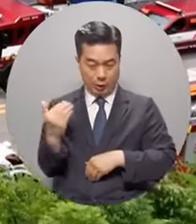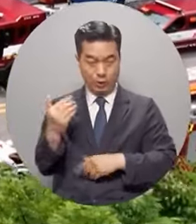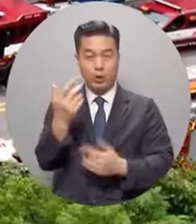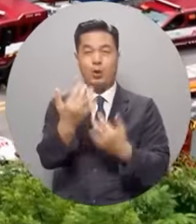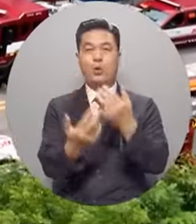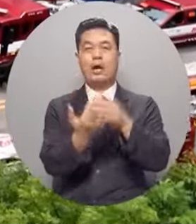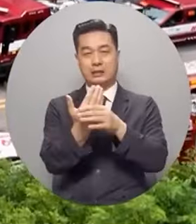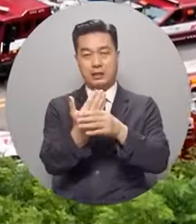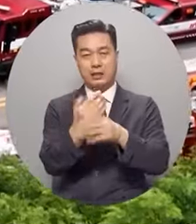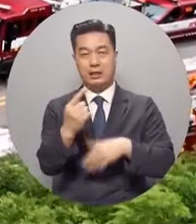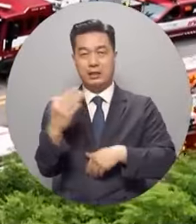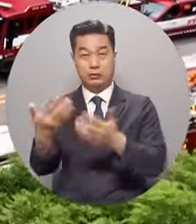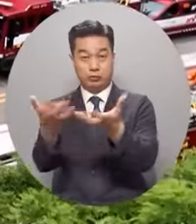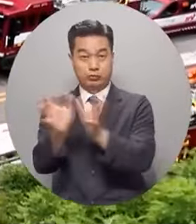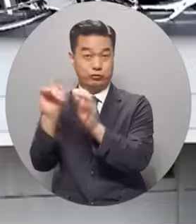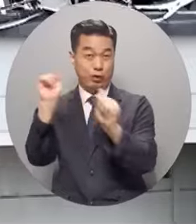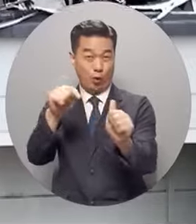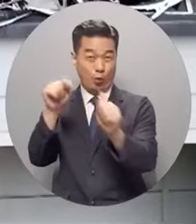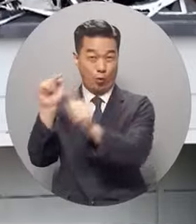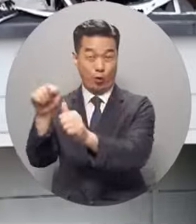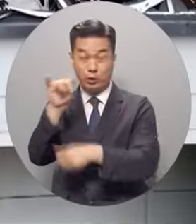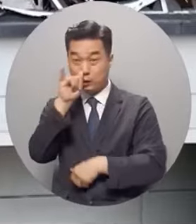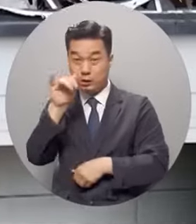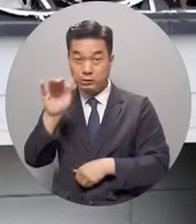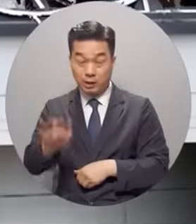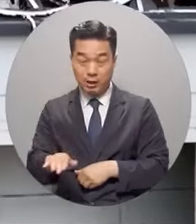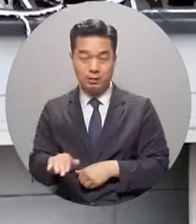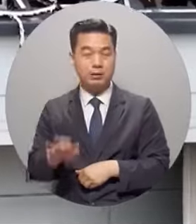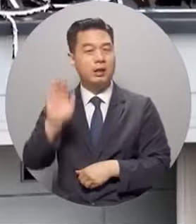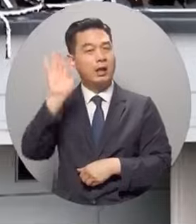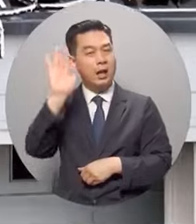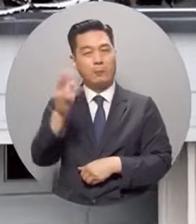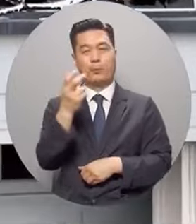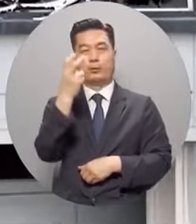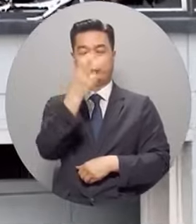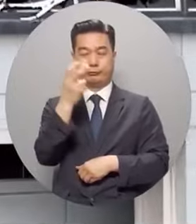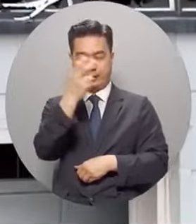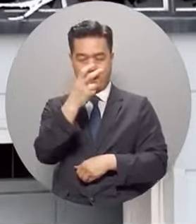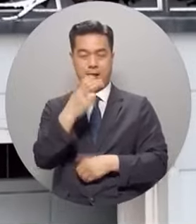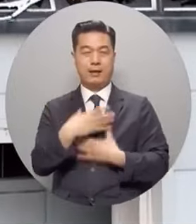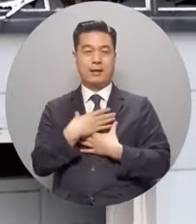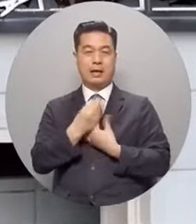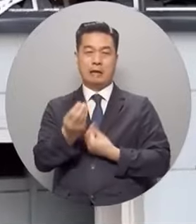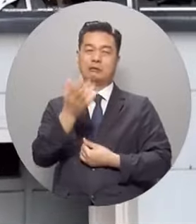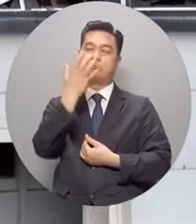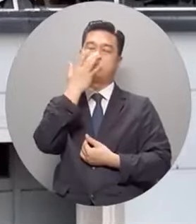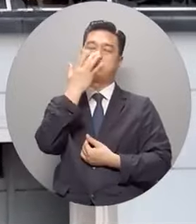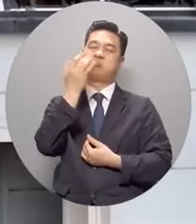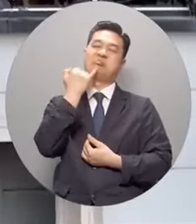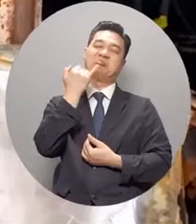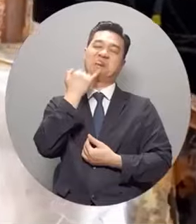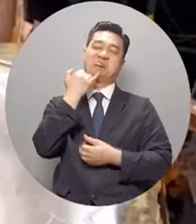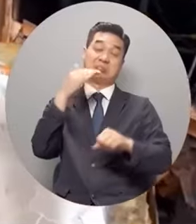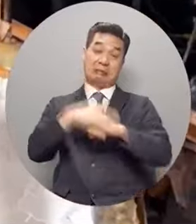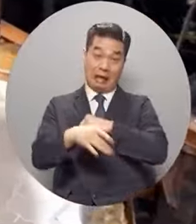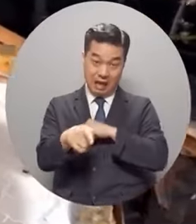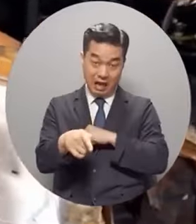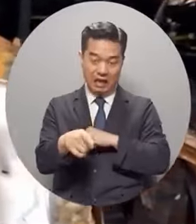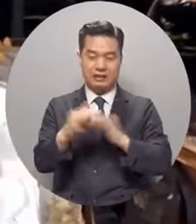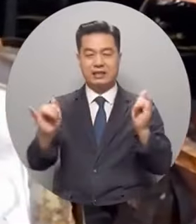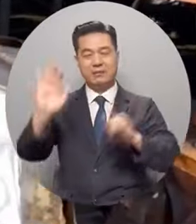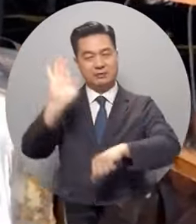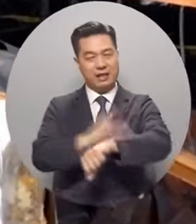소방당국에 거듭된 경고까지 있었다는 점에서 향후 수사 역시 안전 불감증으로 인한 인재였는지를 밝히는